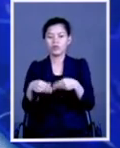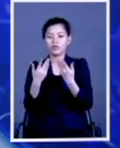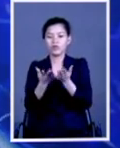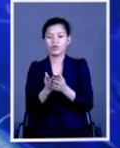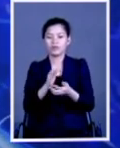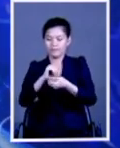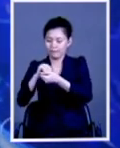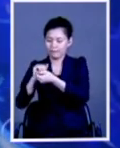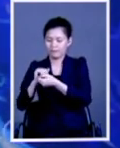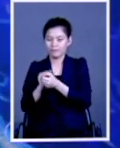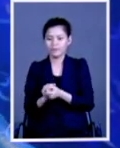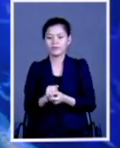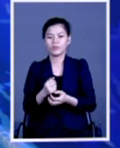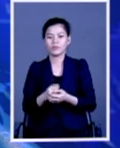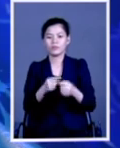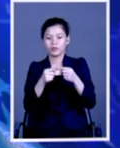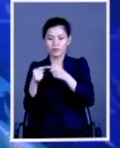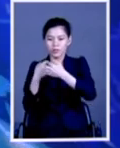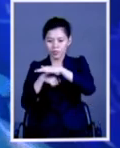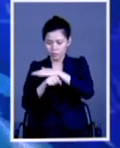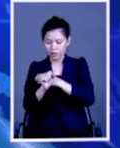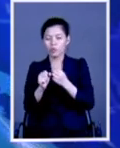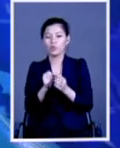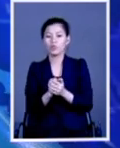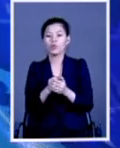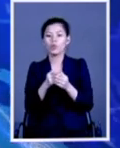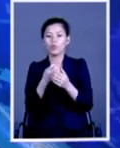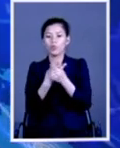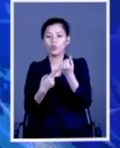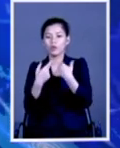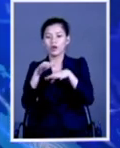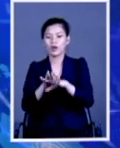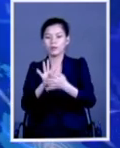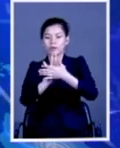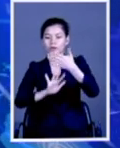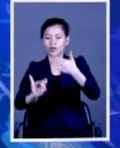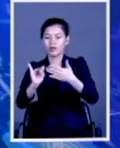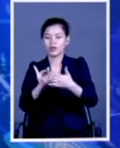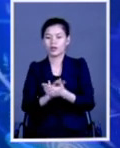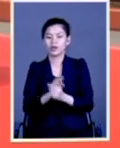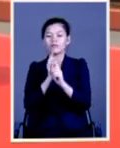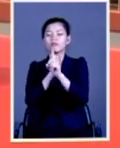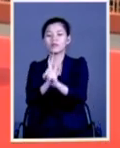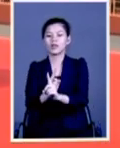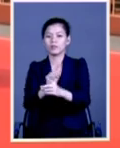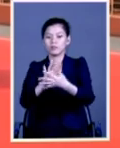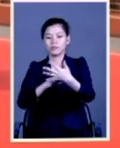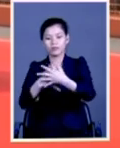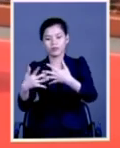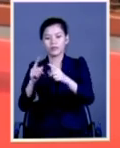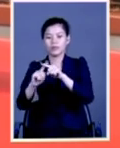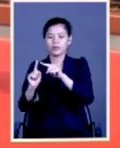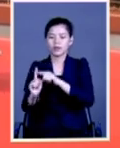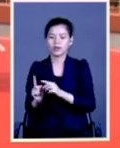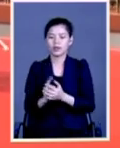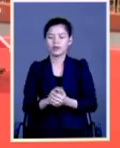ธุ์ที่เป็นมูลเสื้อแบบคู่ห่วมยุทธศาสตร์หอบด้านมั่นคงยาวนานตามทฤษฎีและการพันธุ์แบบคู่ห่วมสถาบัน